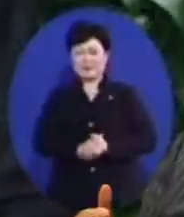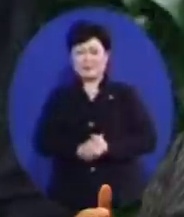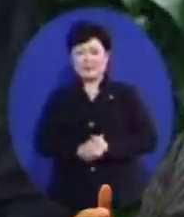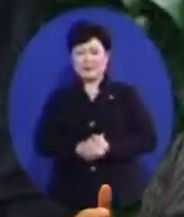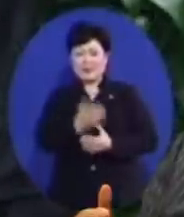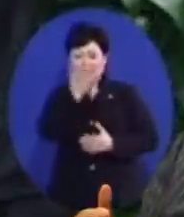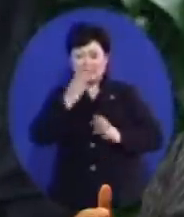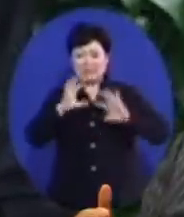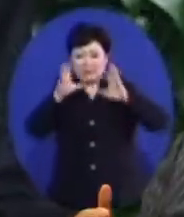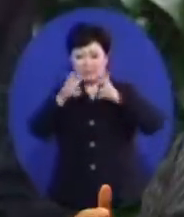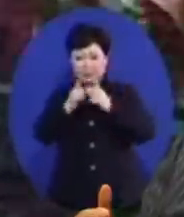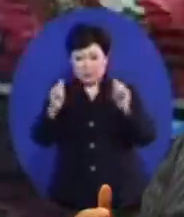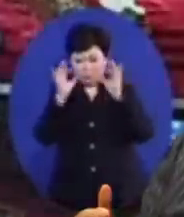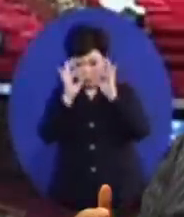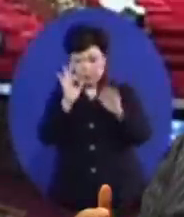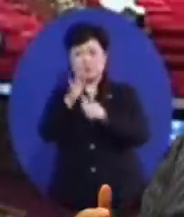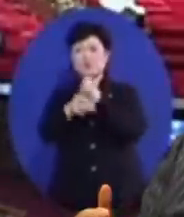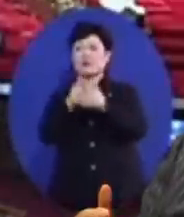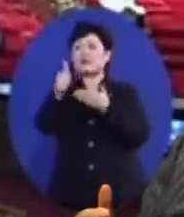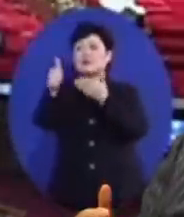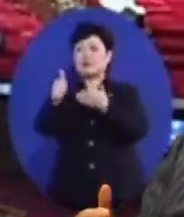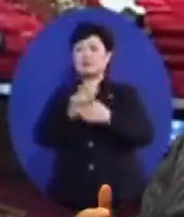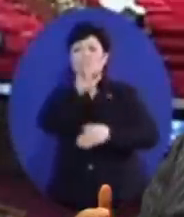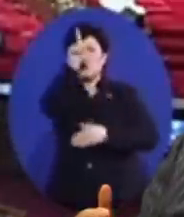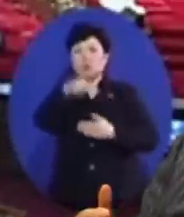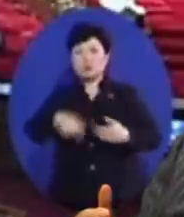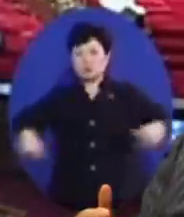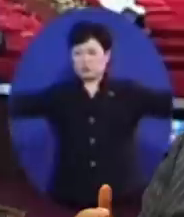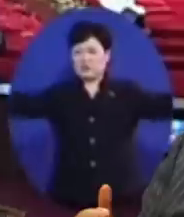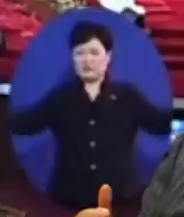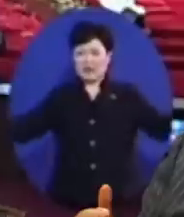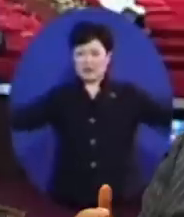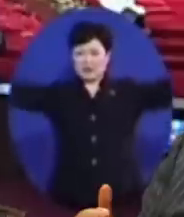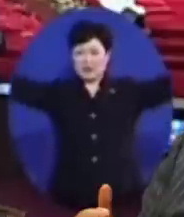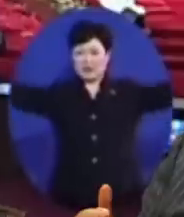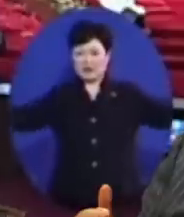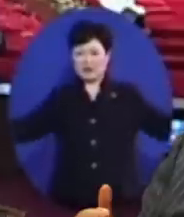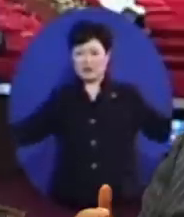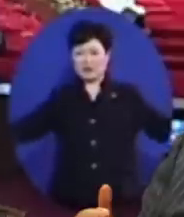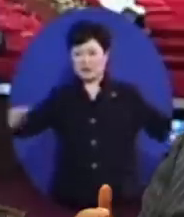이스라엘 백성들을 보십시오. 하나님께서 독수리 날개로